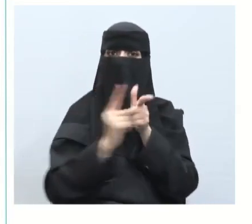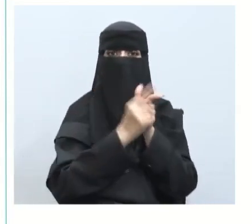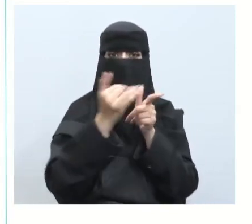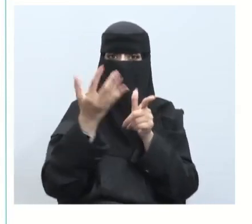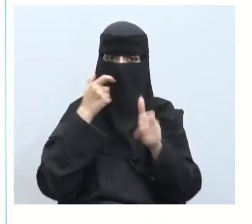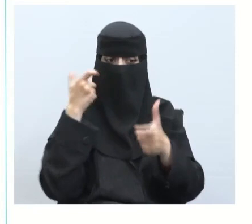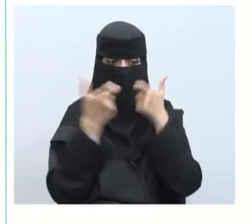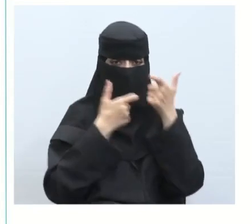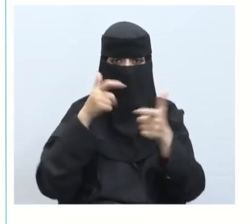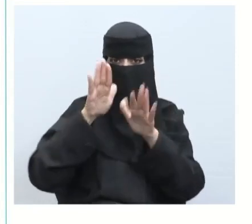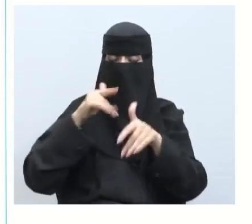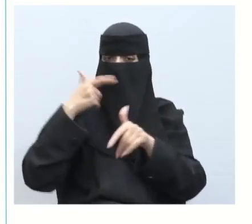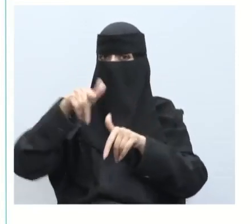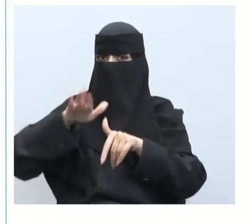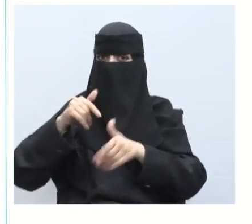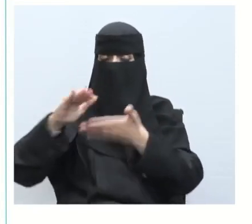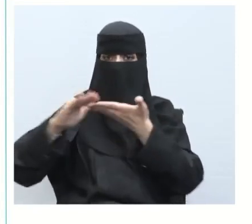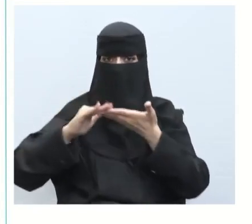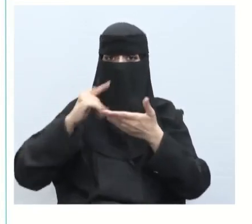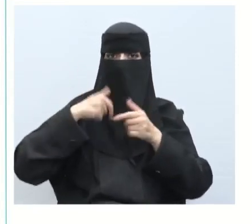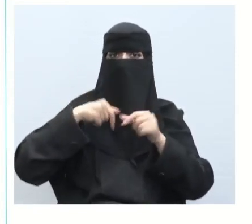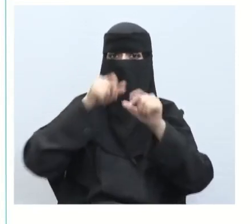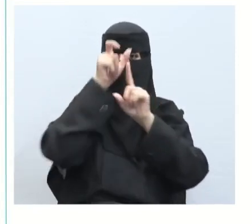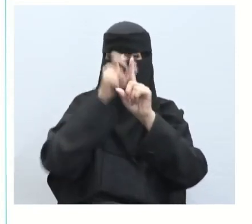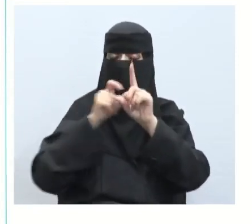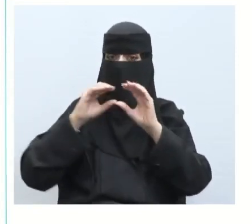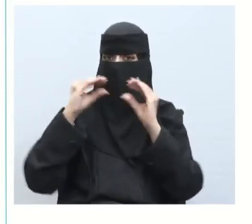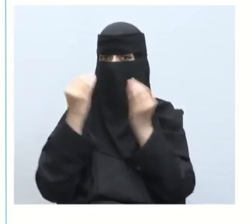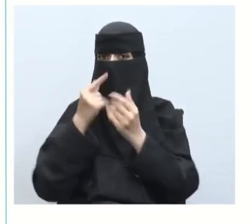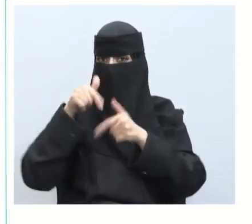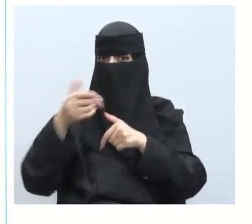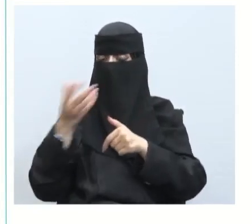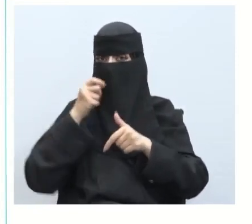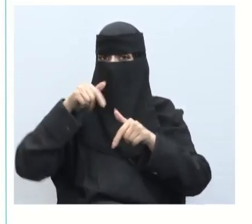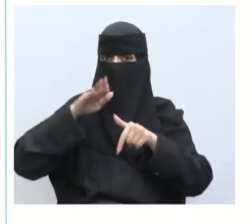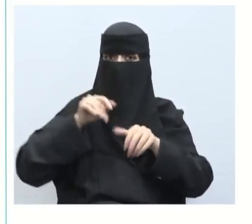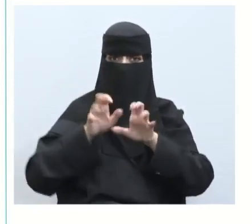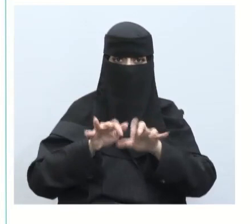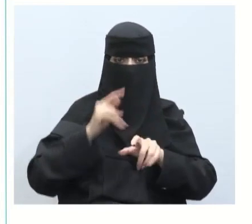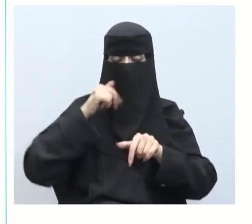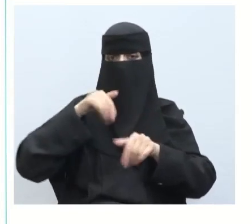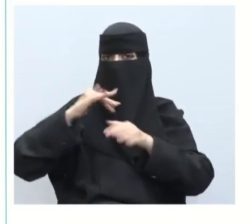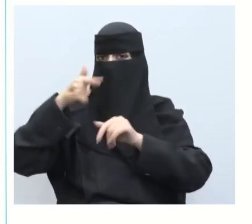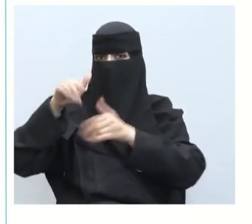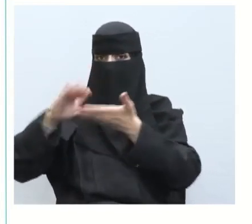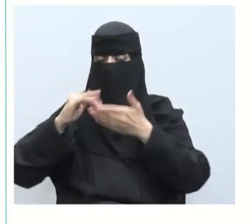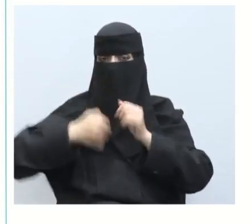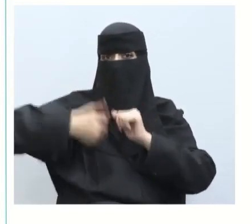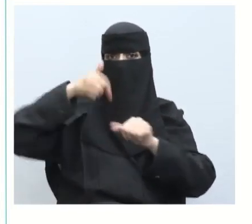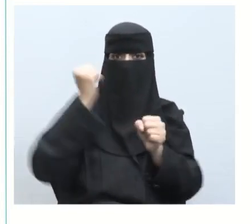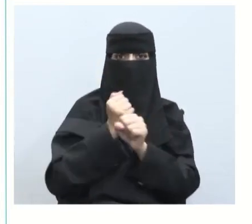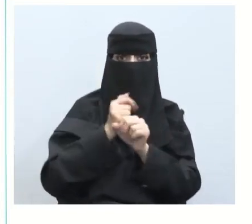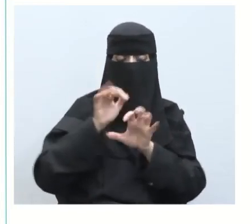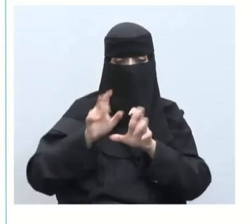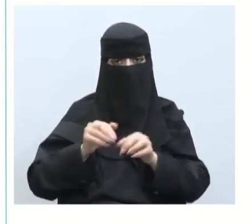ادوات اشرافيه رقابيه المساعدون الاداريون مثلا اداريين يحتاجون الى تقنيات اجهزه تساعدهم في انجاز